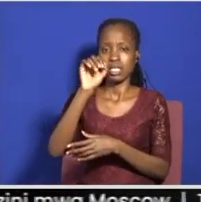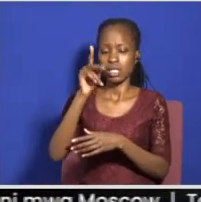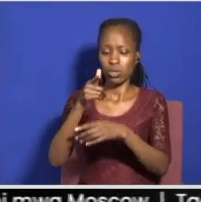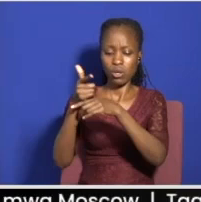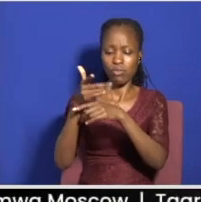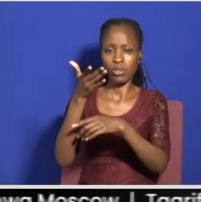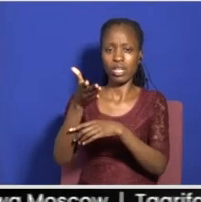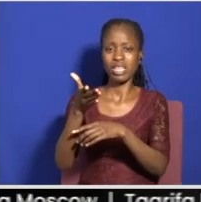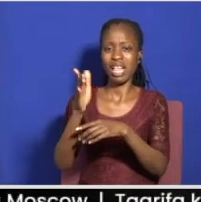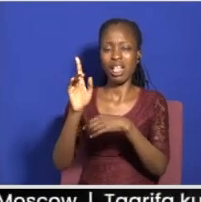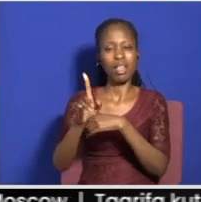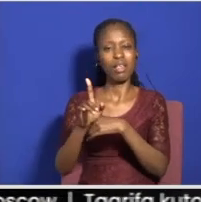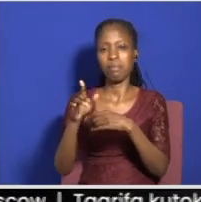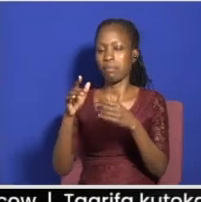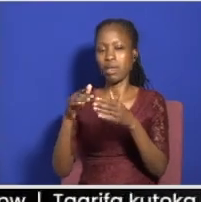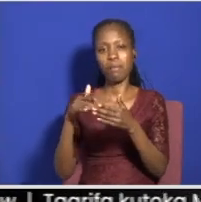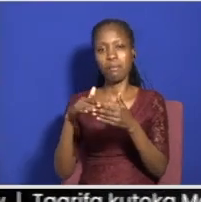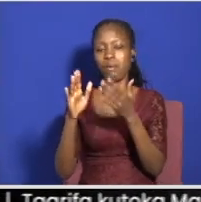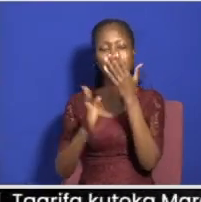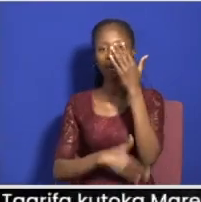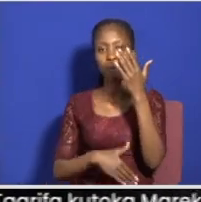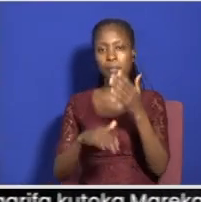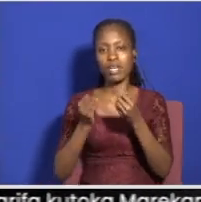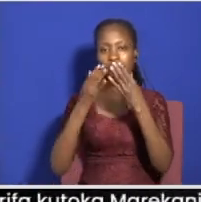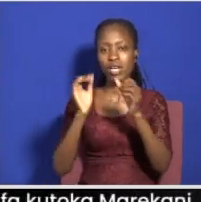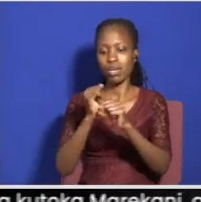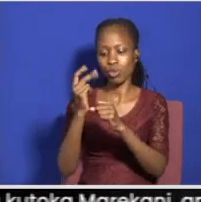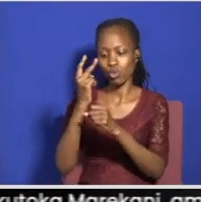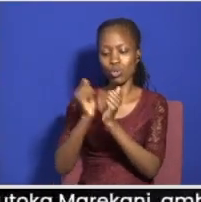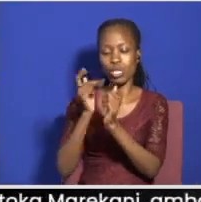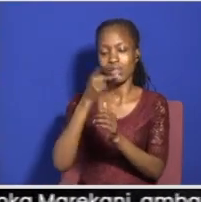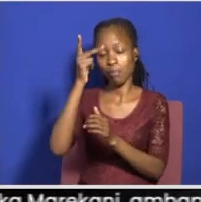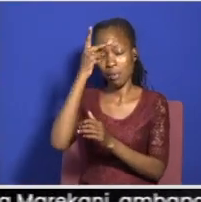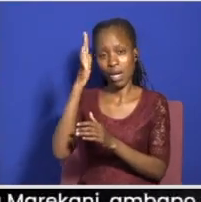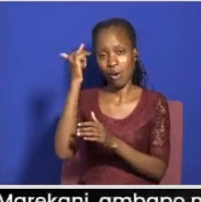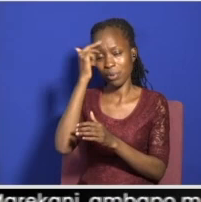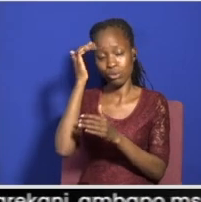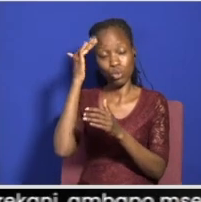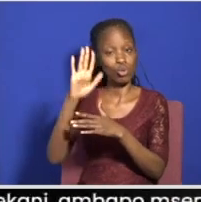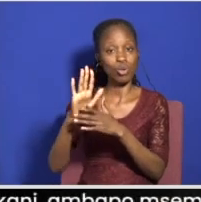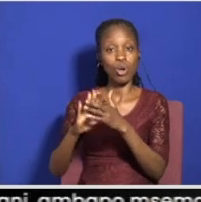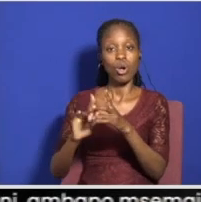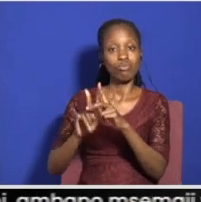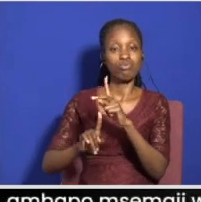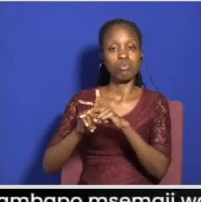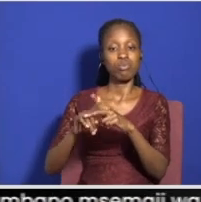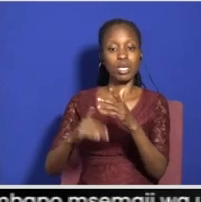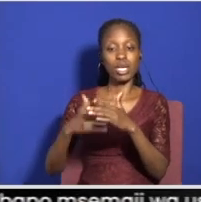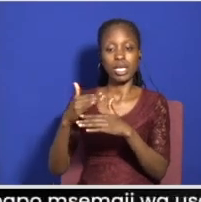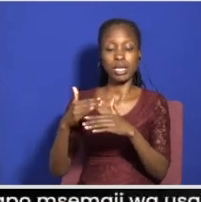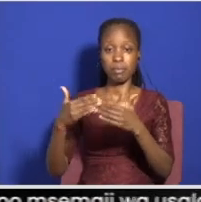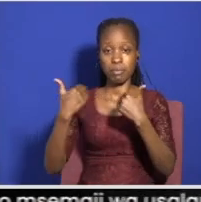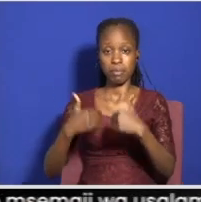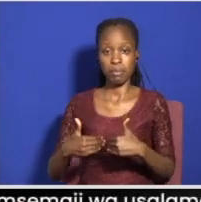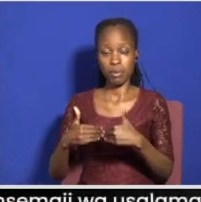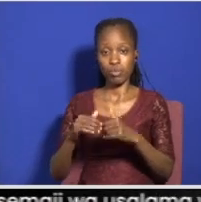mamako ukatizama TikTok because you don't know what is coming next. So mimi as a chairman of an association from